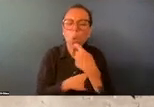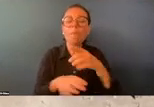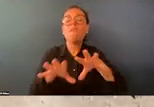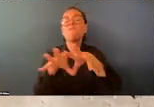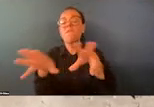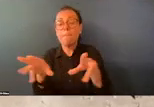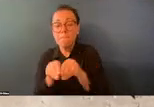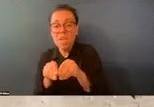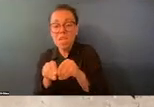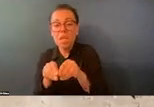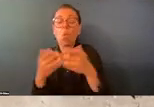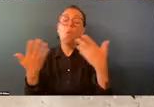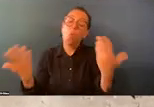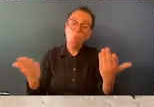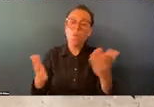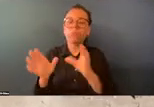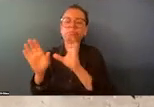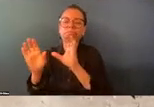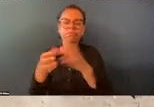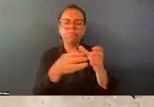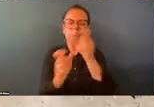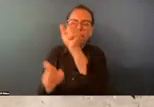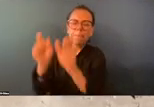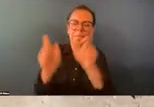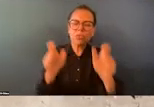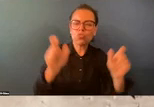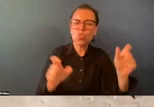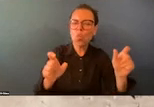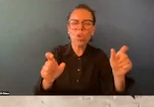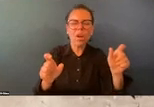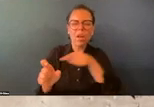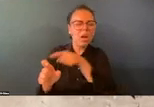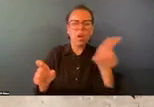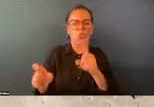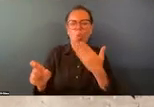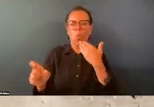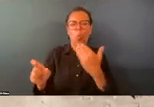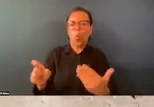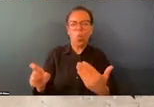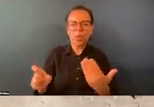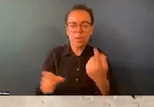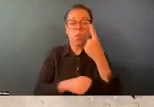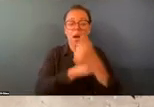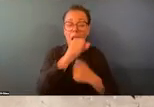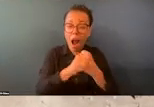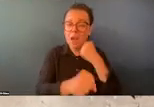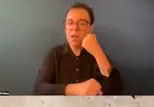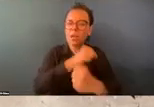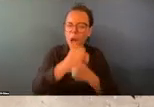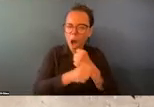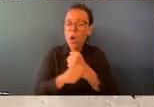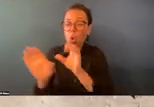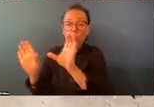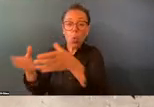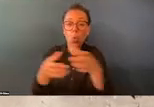вызванные этим изменением, климатическим изменением. Мы ежегодно наблюдаем и видим, что в результате вот